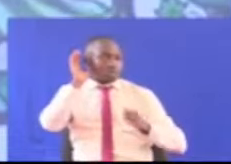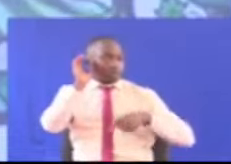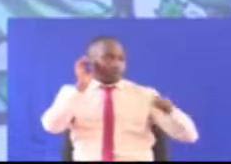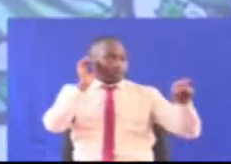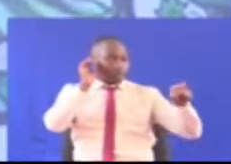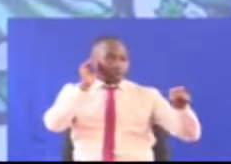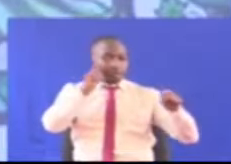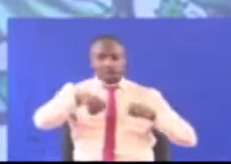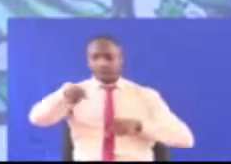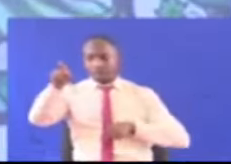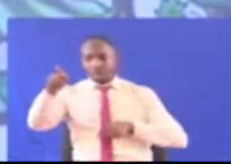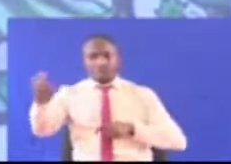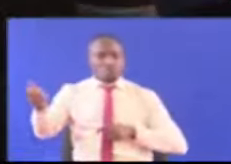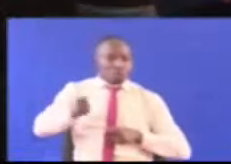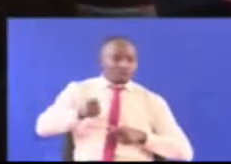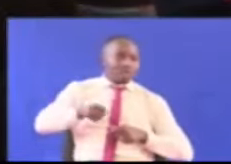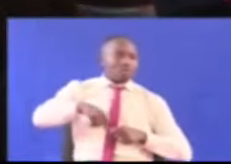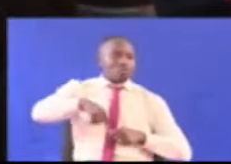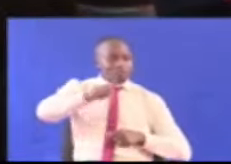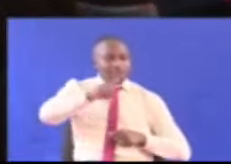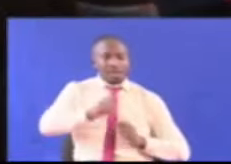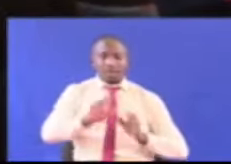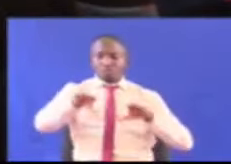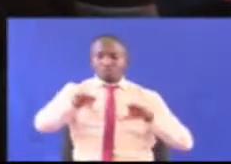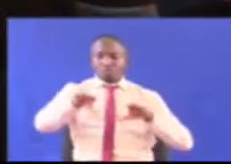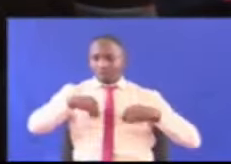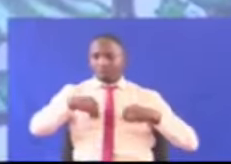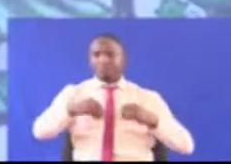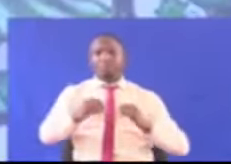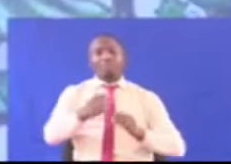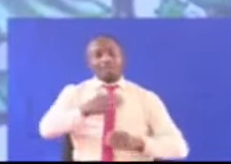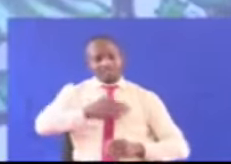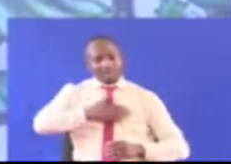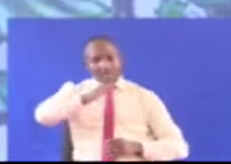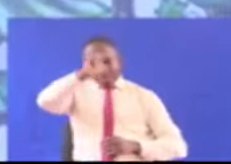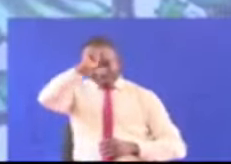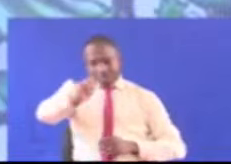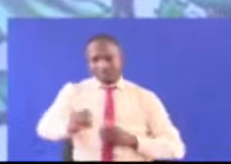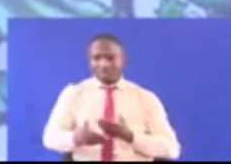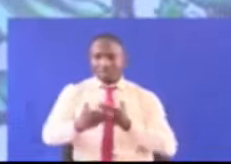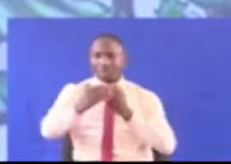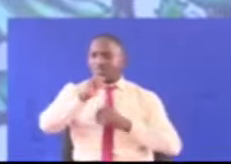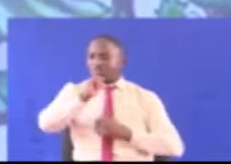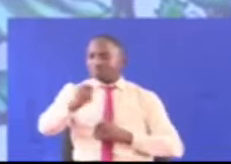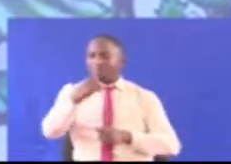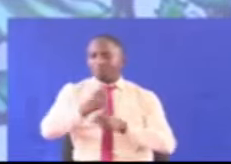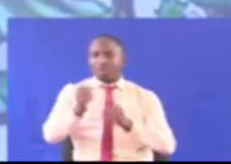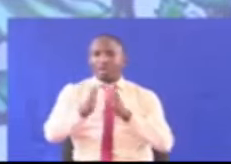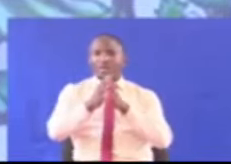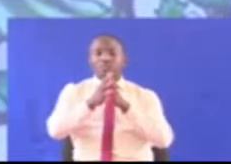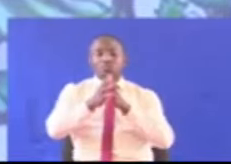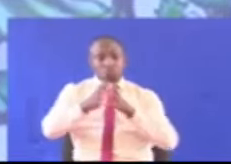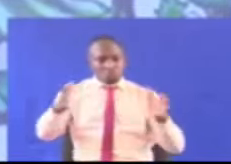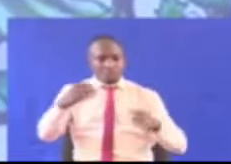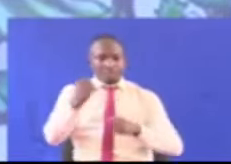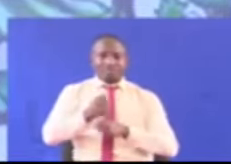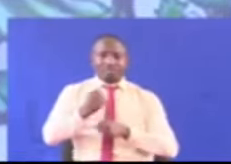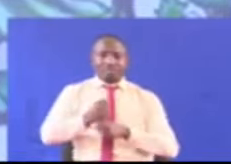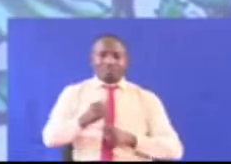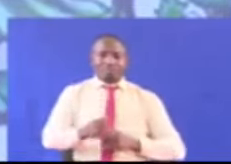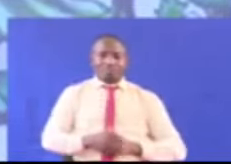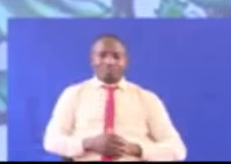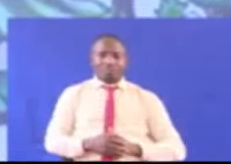akamwambia wakimshika mkono twende huko mheshimiwa anaenda tu. Asante sana Mheshimiwa Naibu Spika kwa kazi nzuri uliyoifanya.